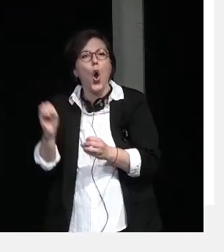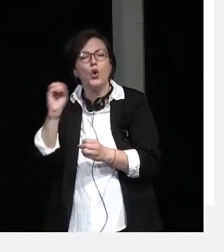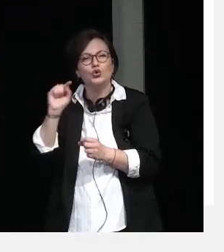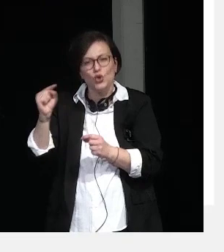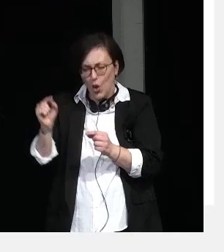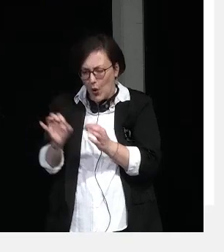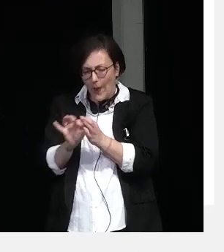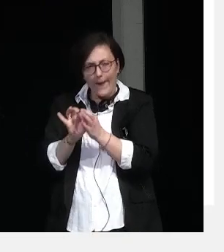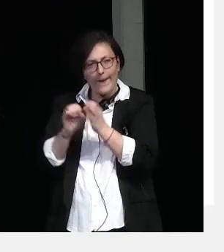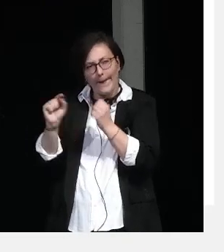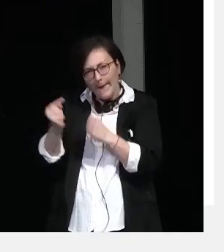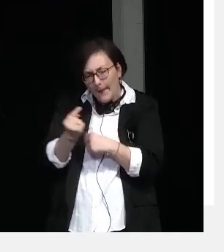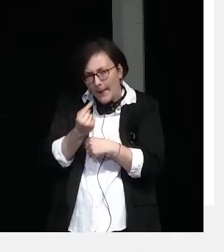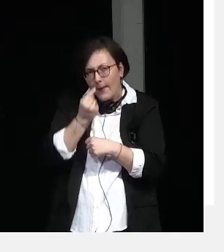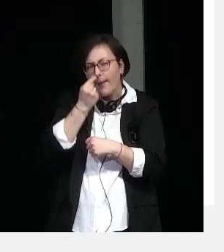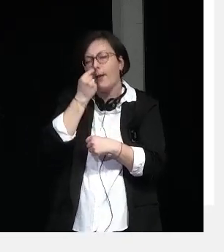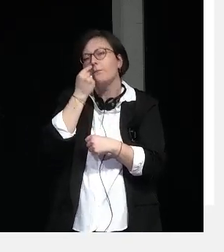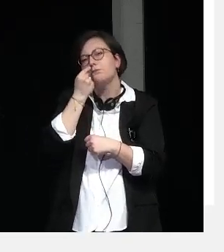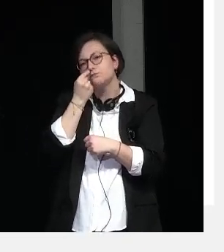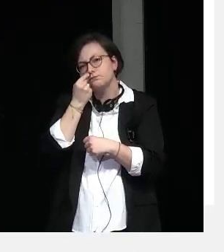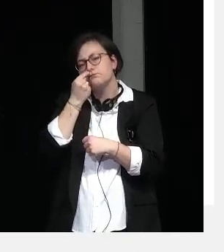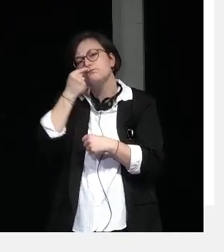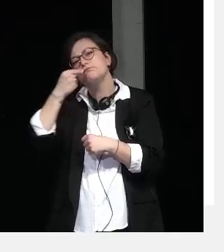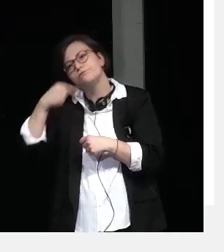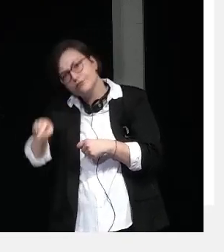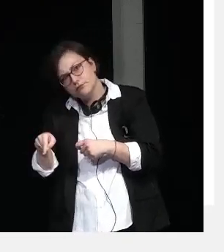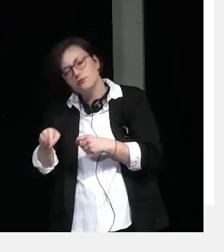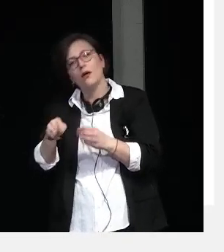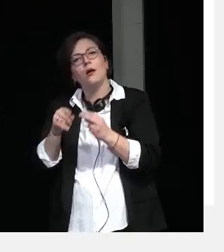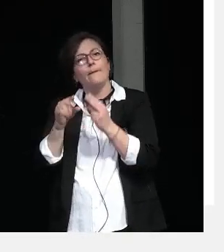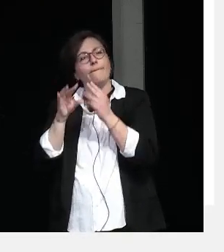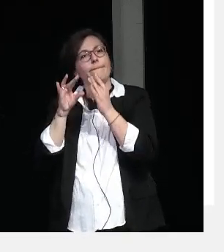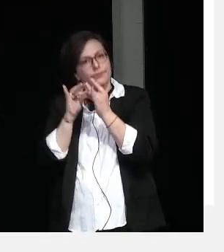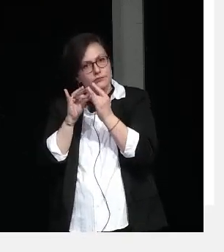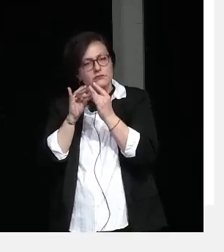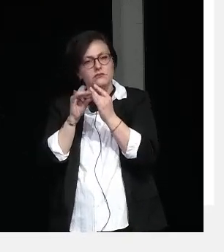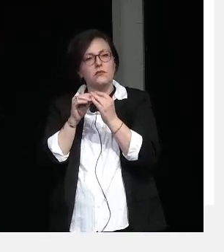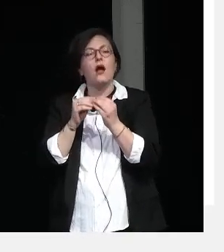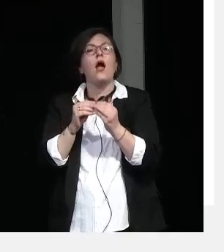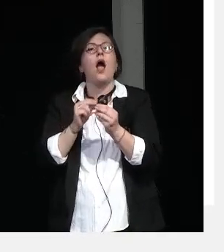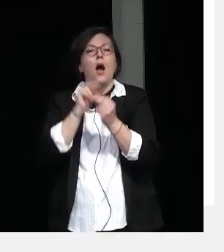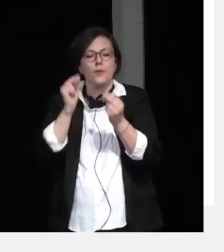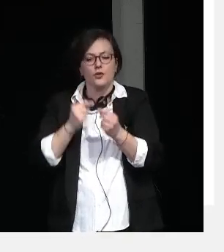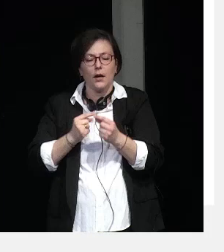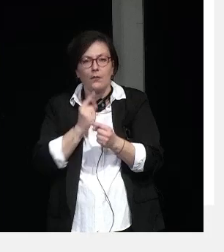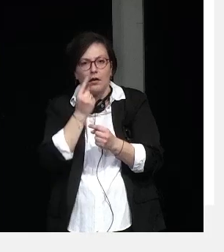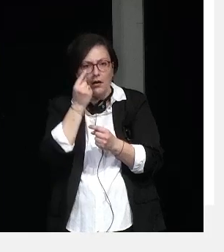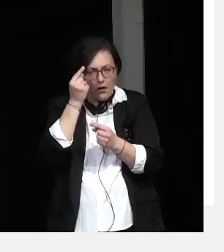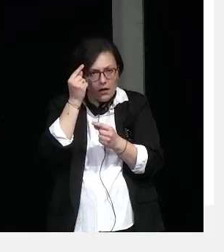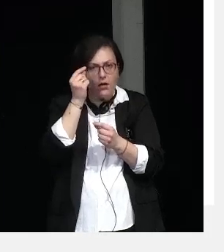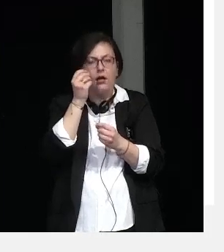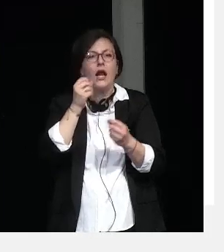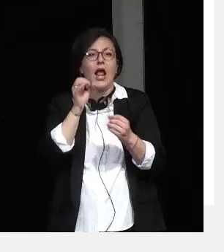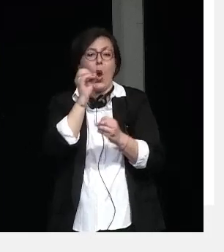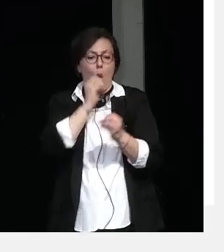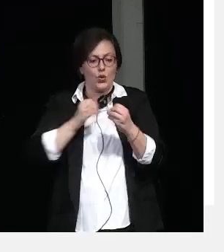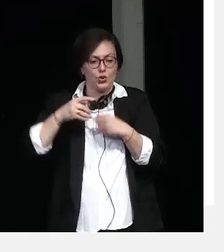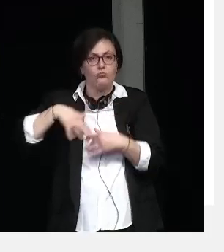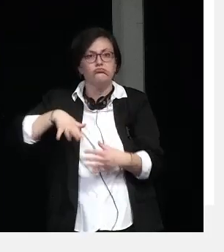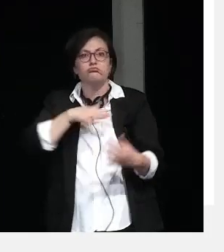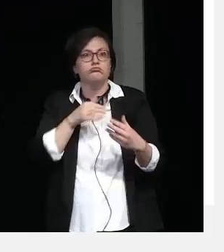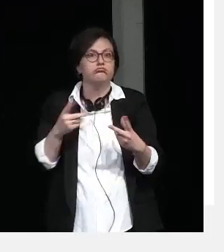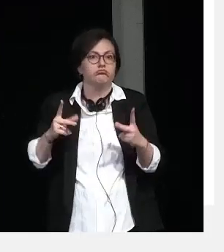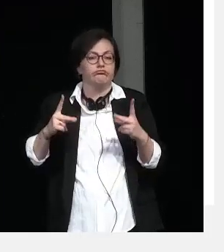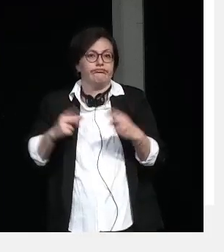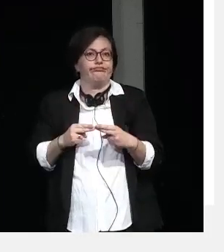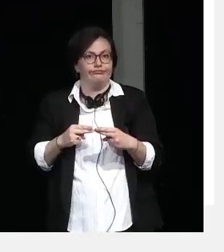παρέχει οξυγόνο. Αυτό λοιπόν δημιούργησε κίστες στον εγκεφαλό μου, ουσιαστικά ένα κενό, το οποίο